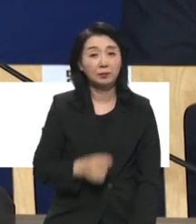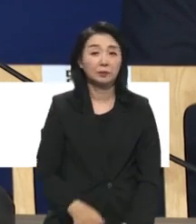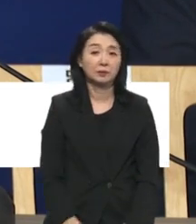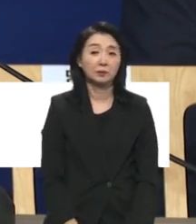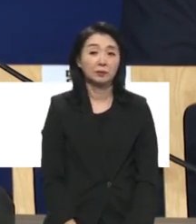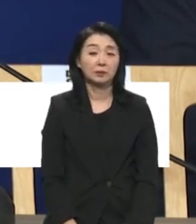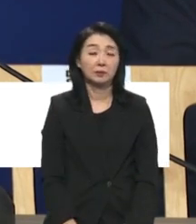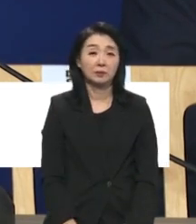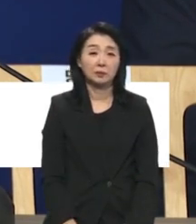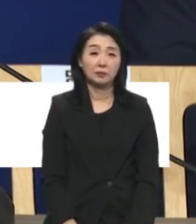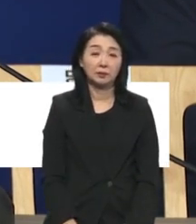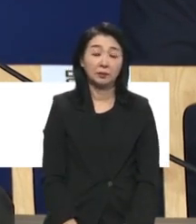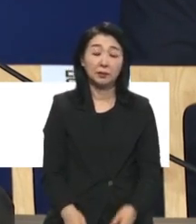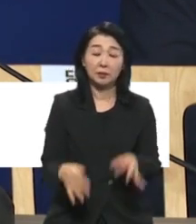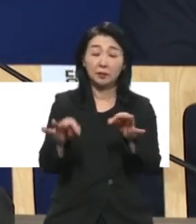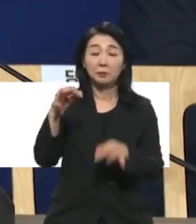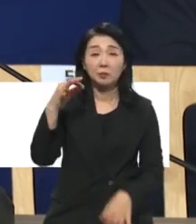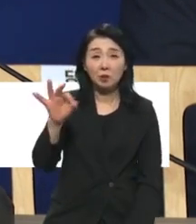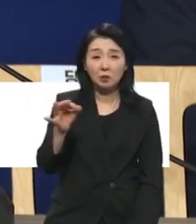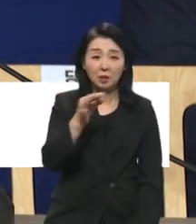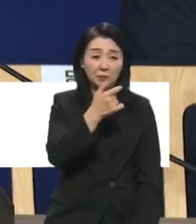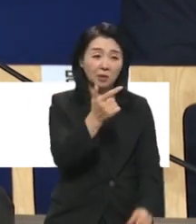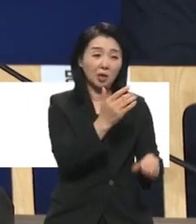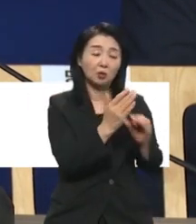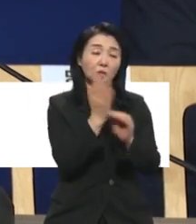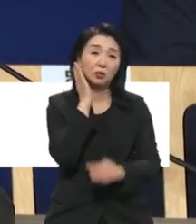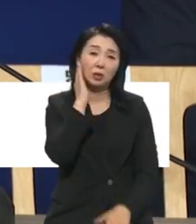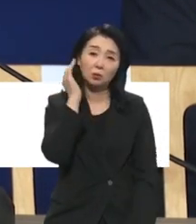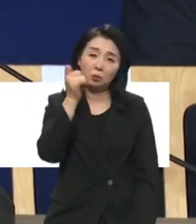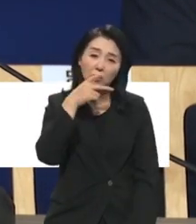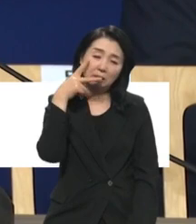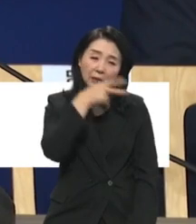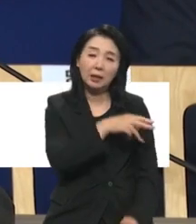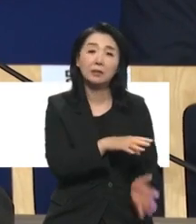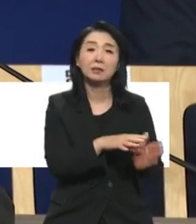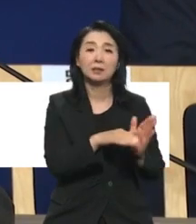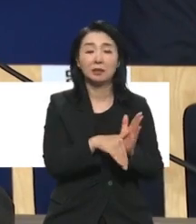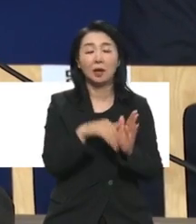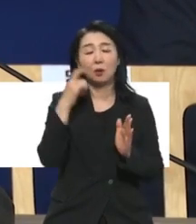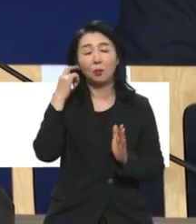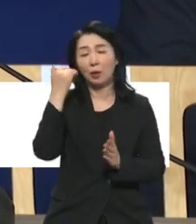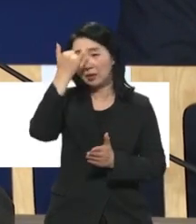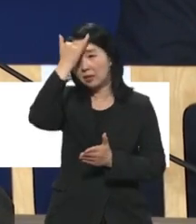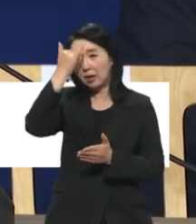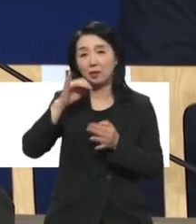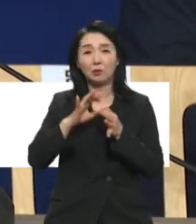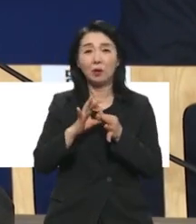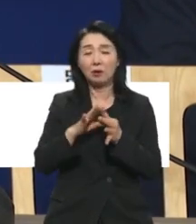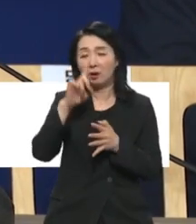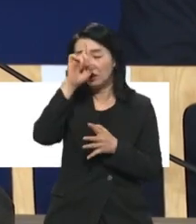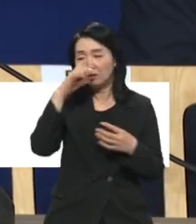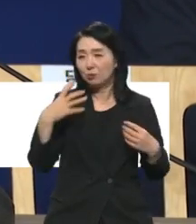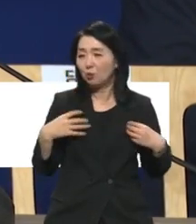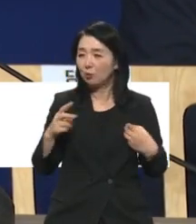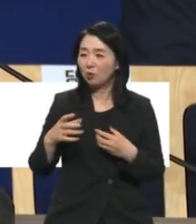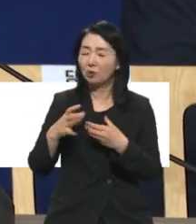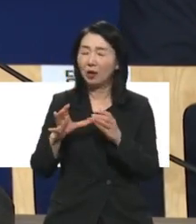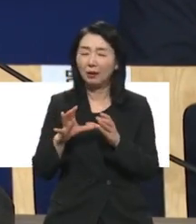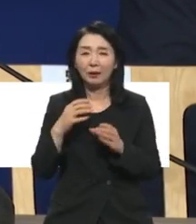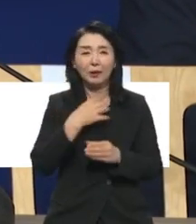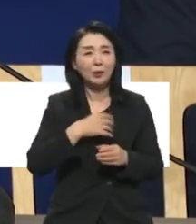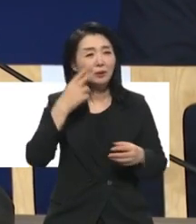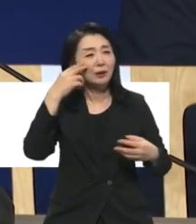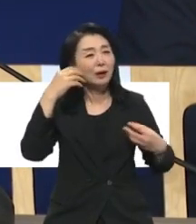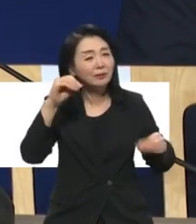is 단식대나 DJ 단식대나 야당 지도자의 단식되는 의례적으로라도 정부 여당이 걱정하는 척이라도 하고